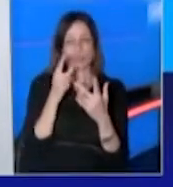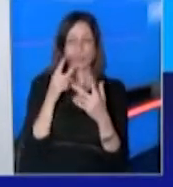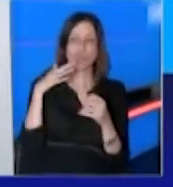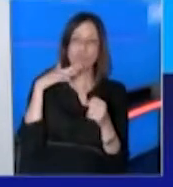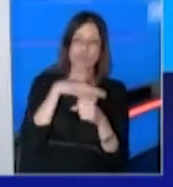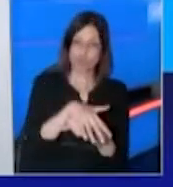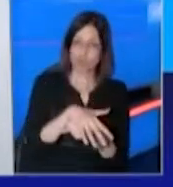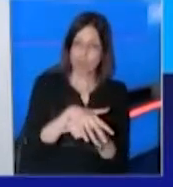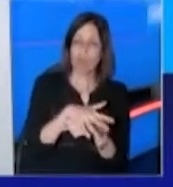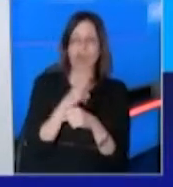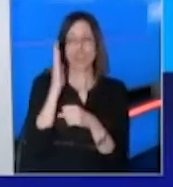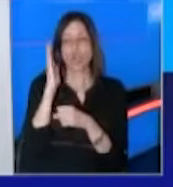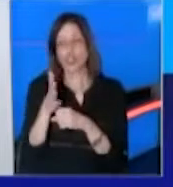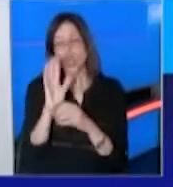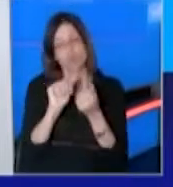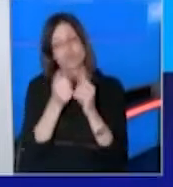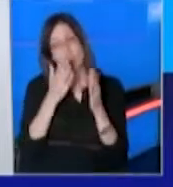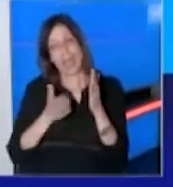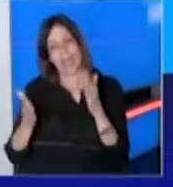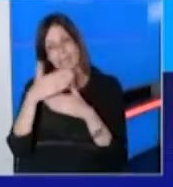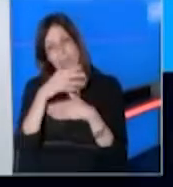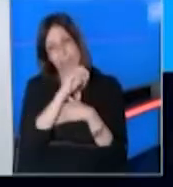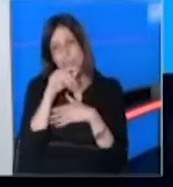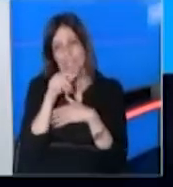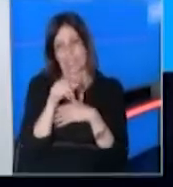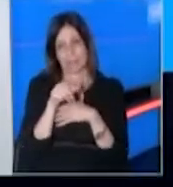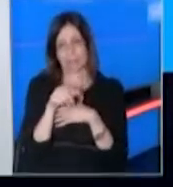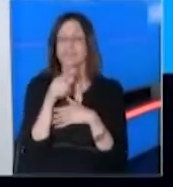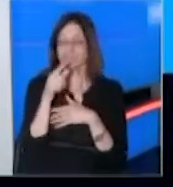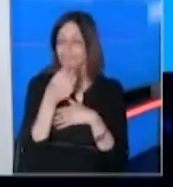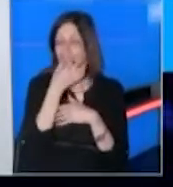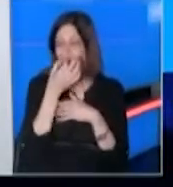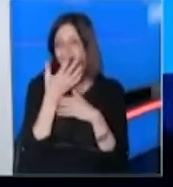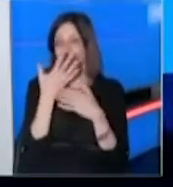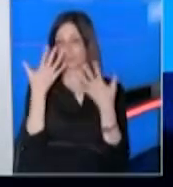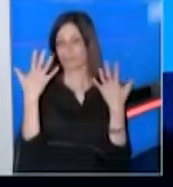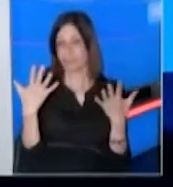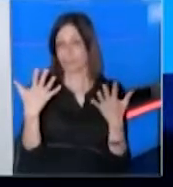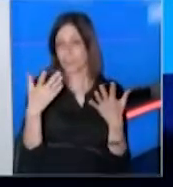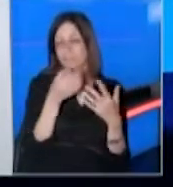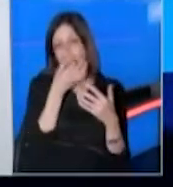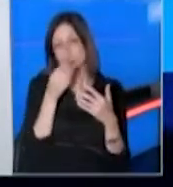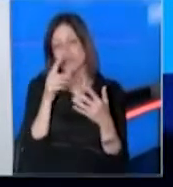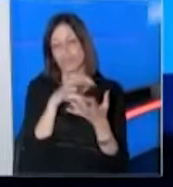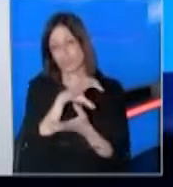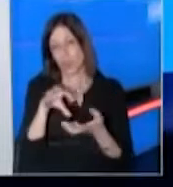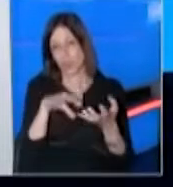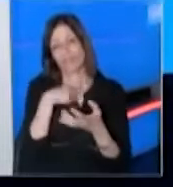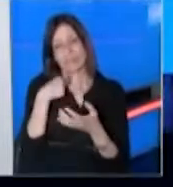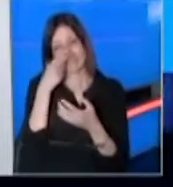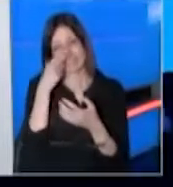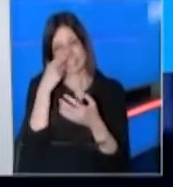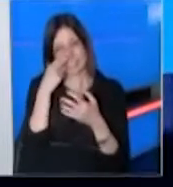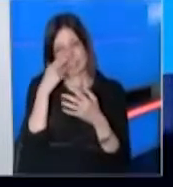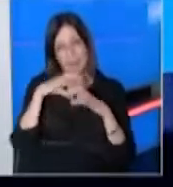שמושפע במישרין ובעקיפין מהעניין הזה? כן, אז זו השאלה הגדולה. השאלה הזו מורכבת, ואנחנו מנסים